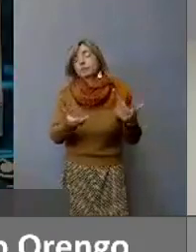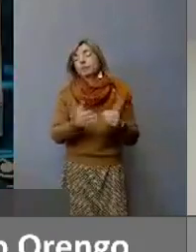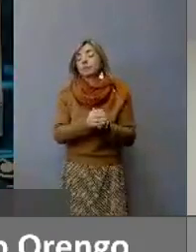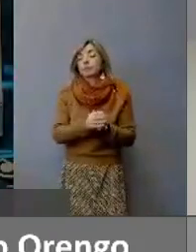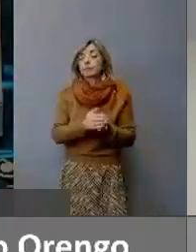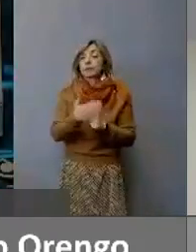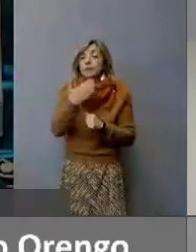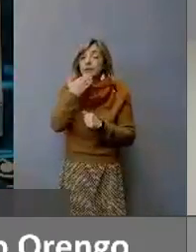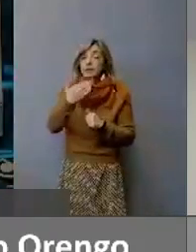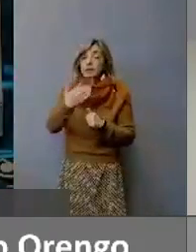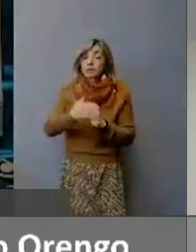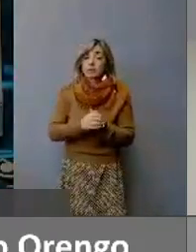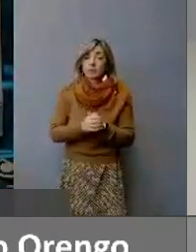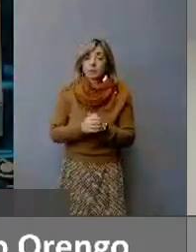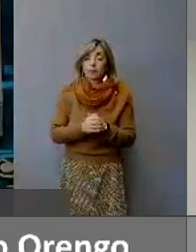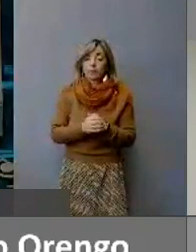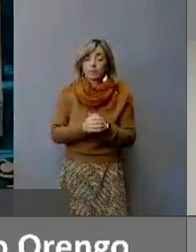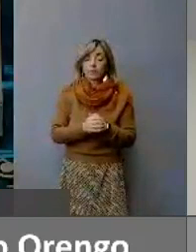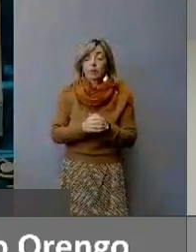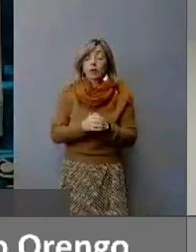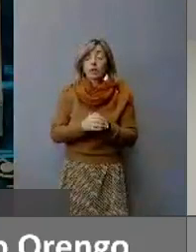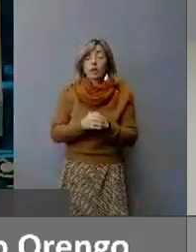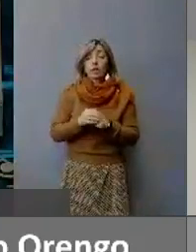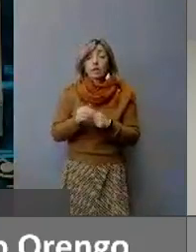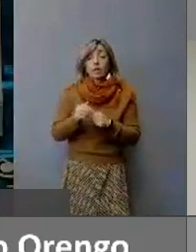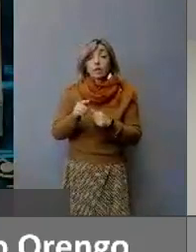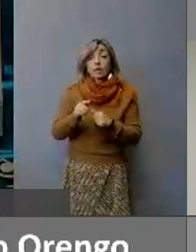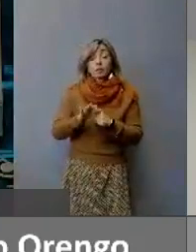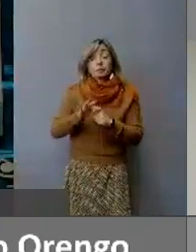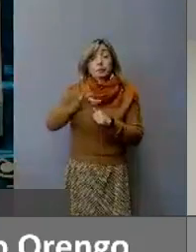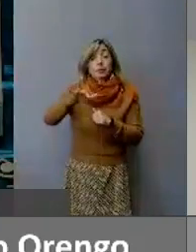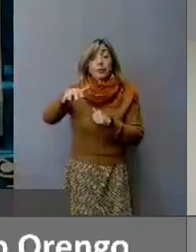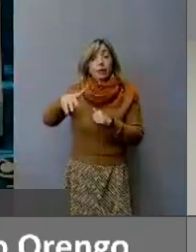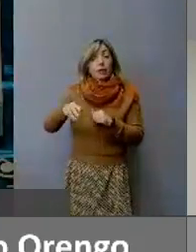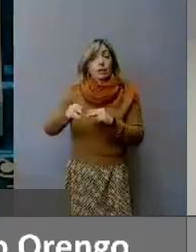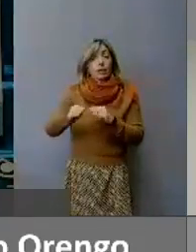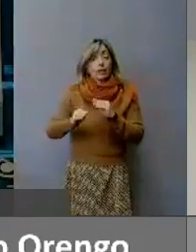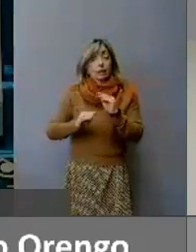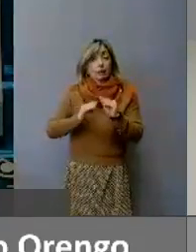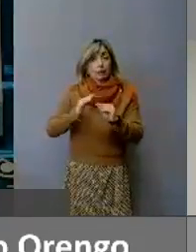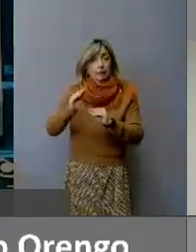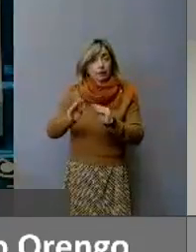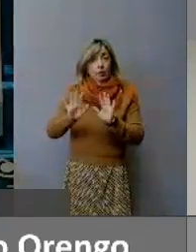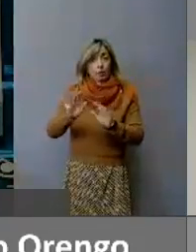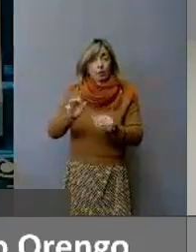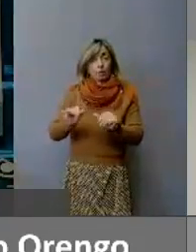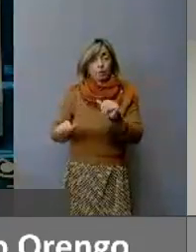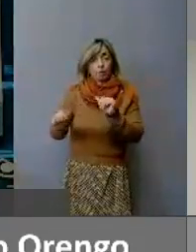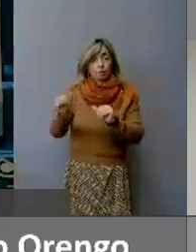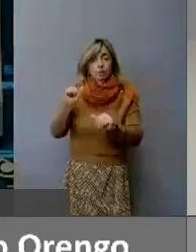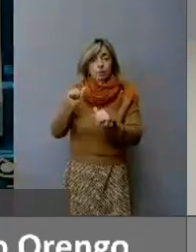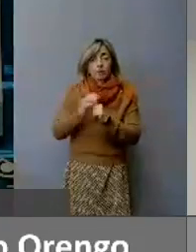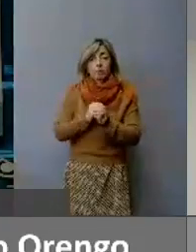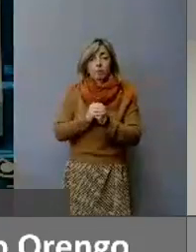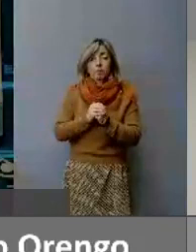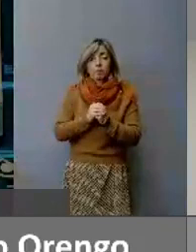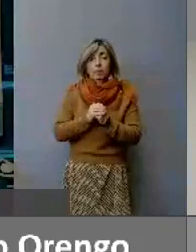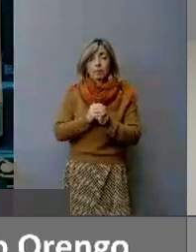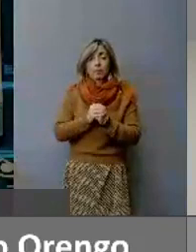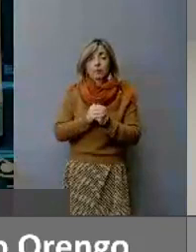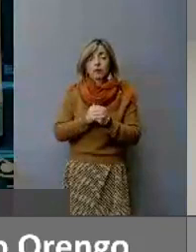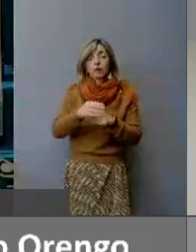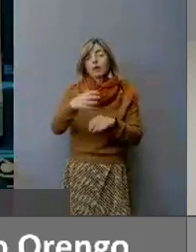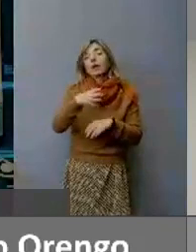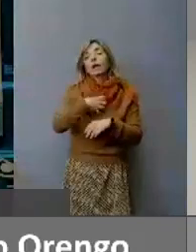lo stile giorno prima di passare alla successiva interrogazione solo per precisione sul l'assessore picciocchi è in missione per